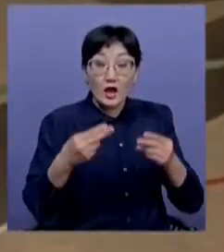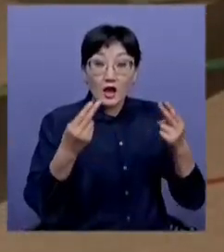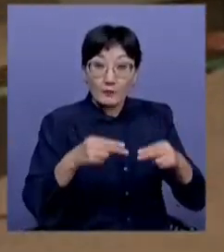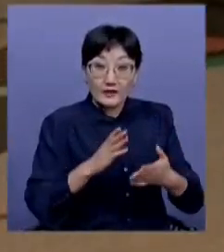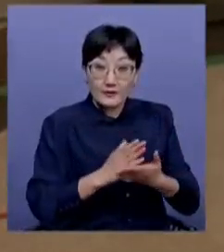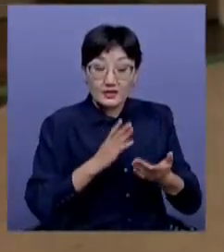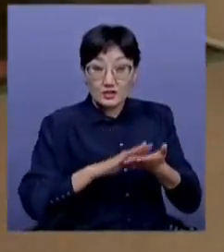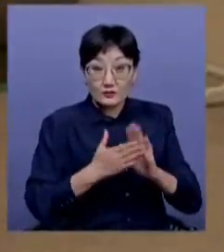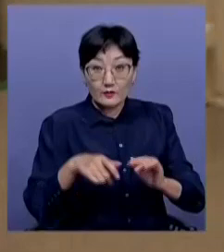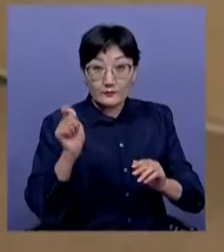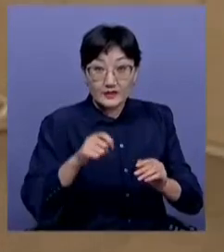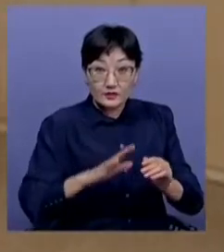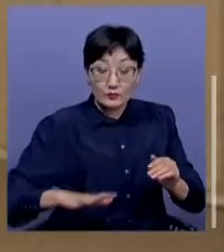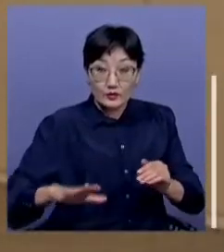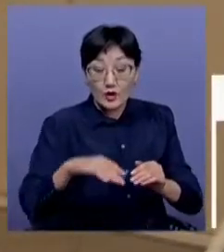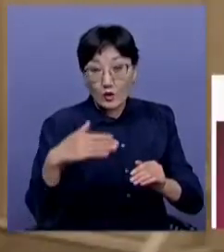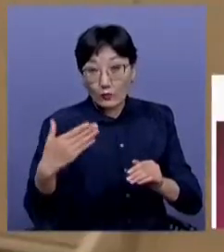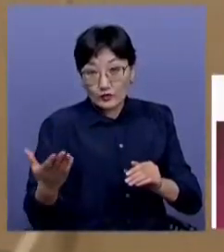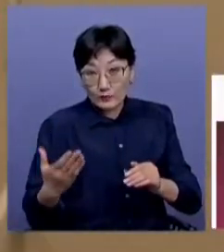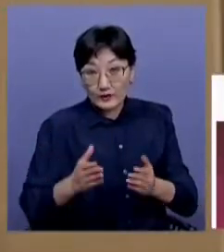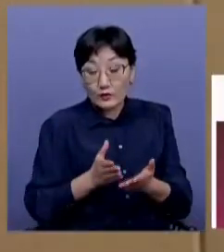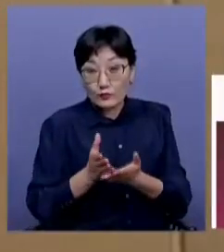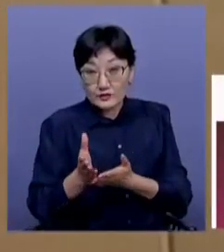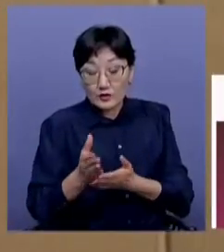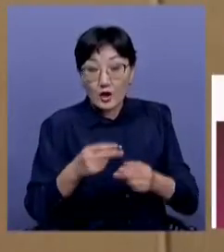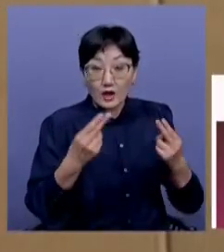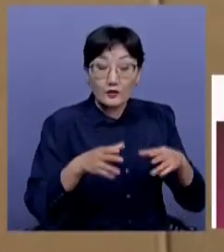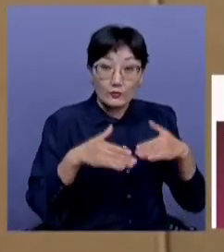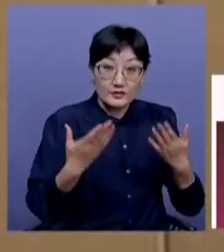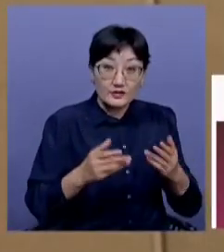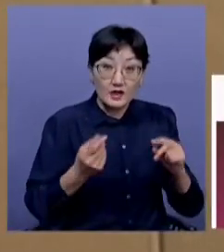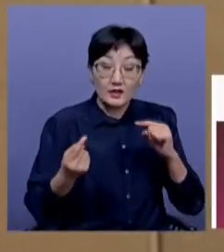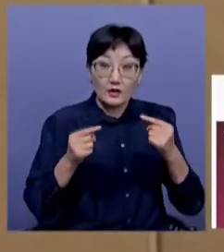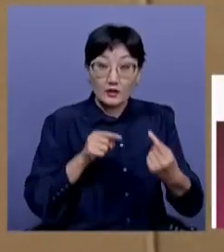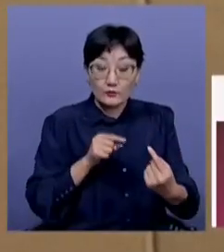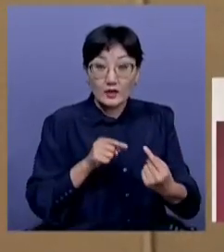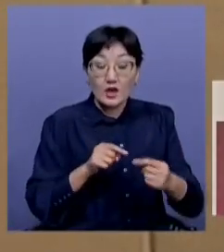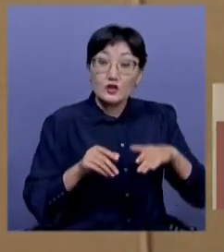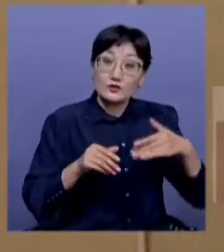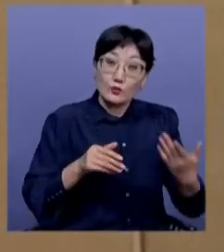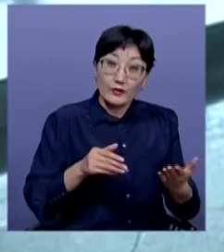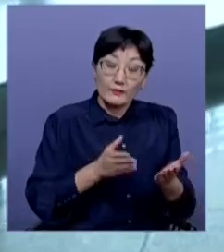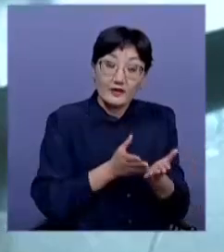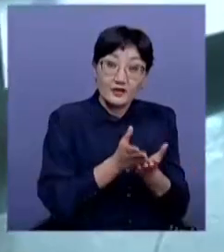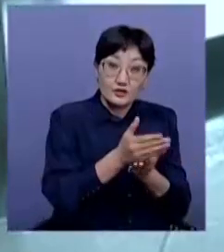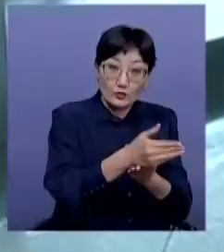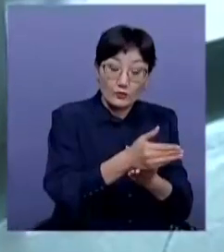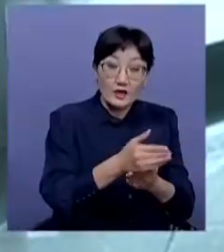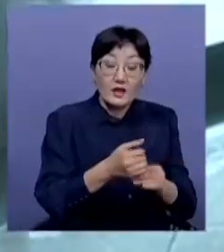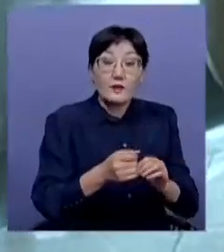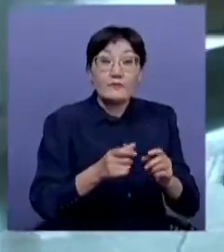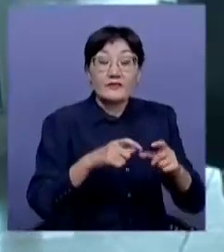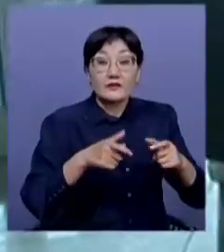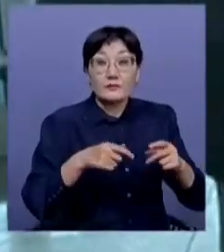Анықтамалары барлар келу залының оң жақ бөлігіне өтеді. Анықтамасы жоқтар қарама-қарсы беттегі сол жақ бағытқа өтіп, кедендік